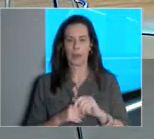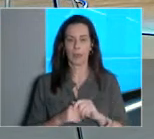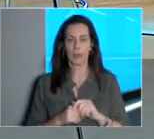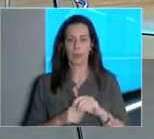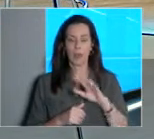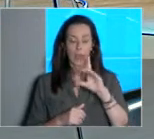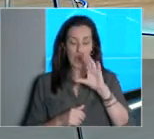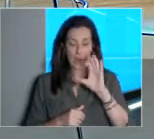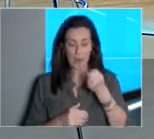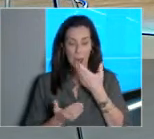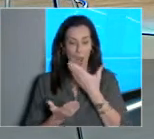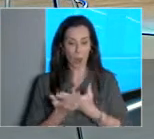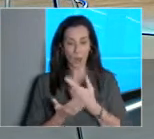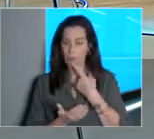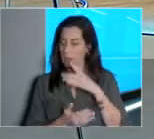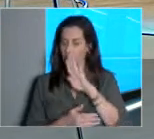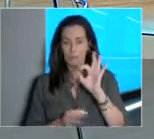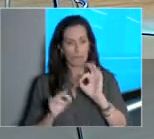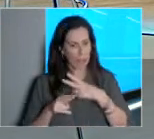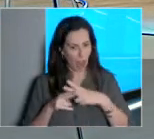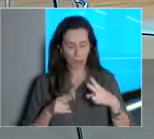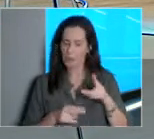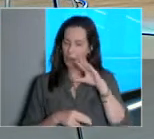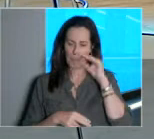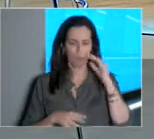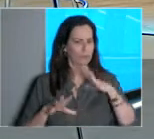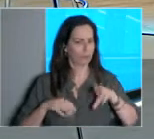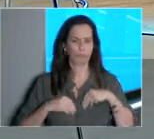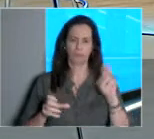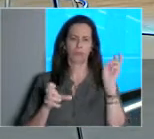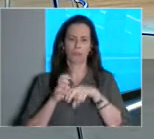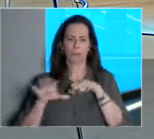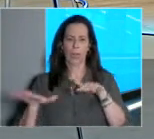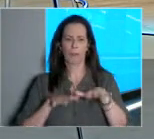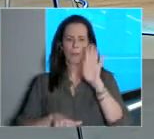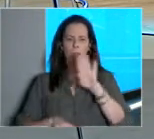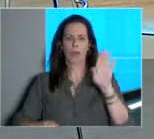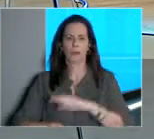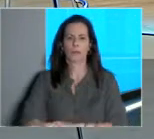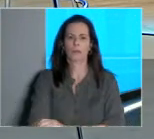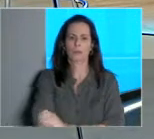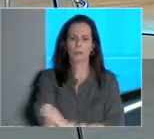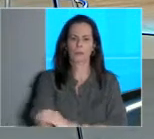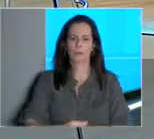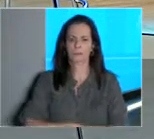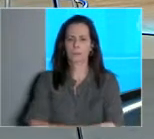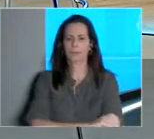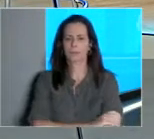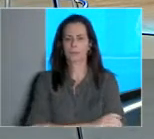אם ינקו את נתניהו מהחשדות, מבחינת אמיר פרץ ואורלי לוי אבקסיס, זה